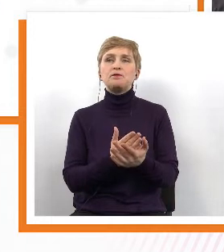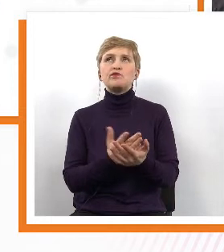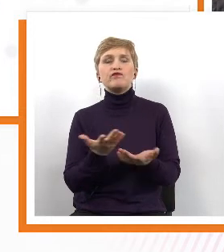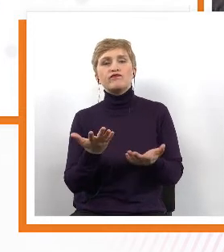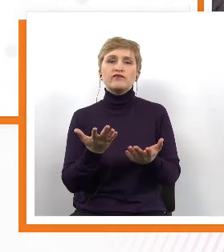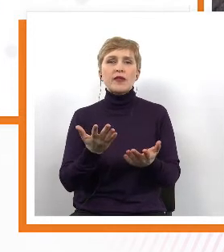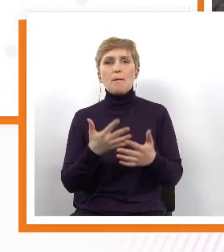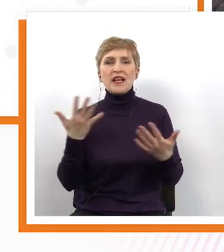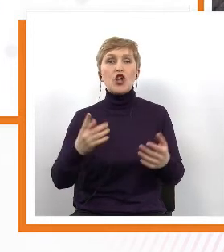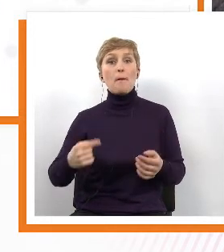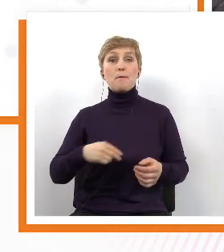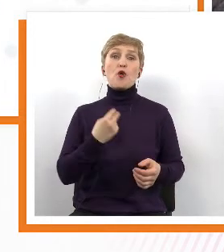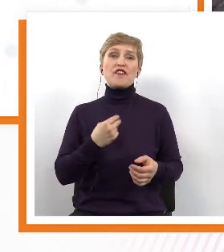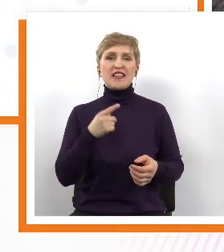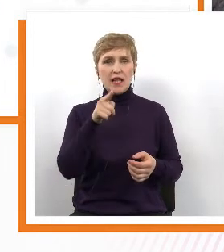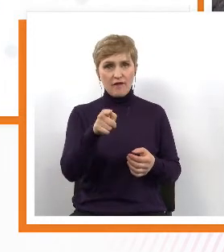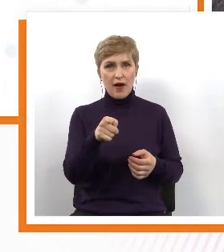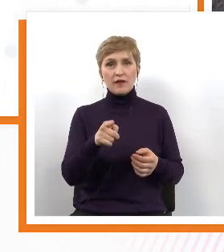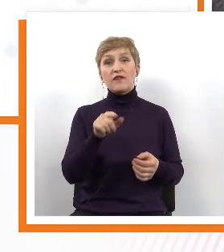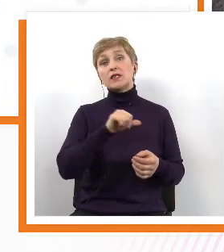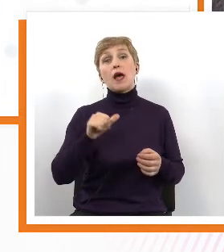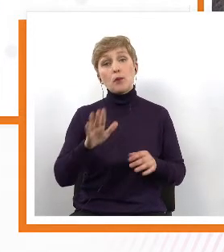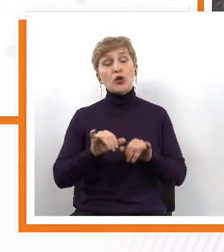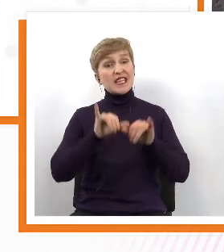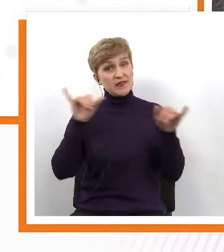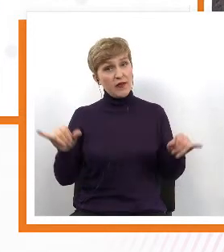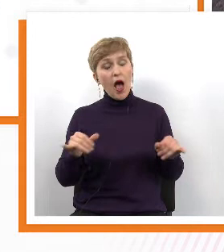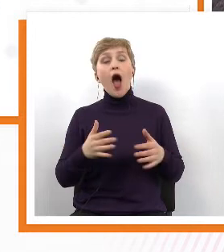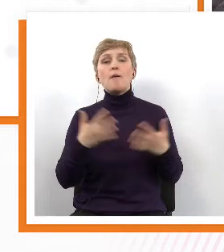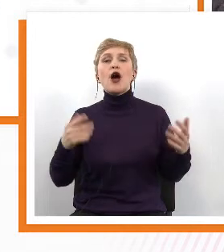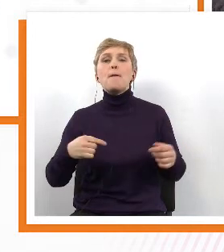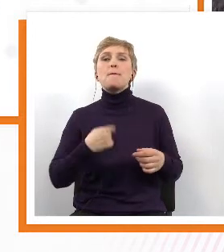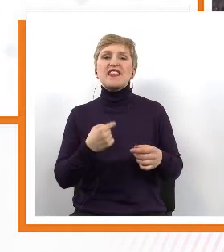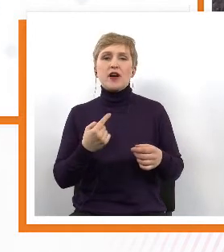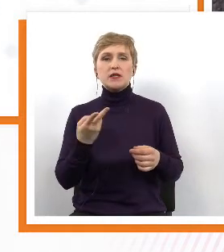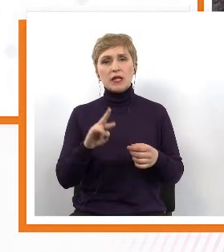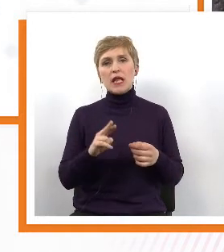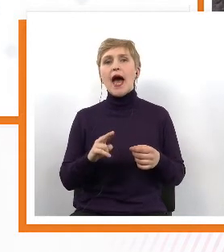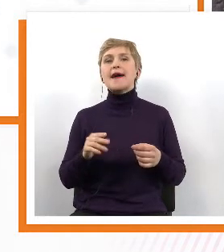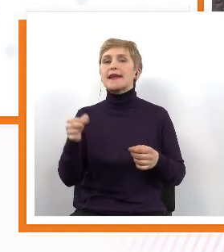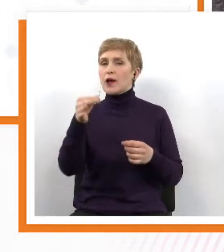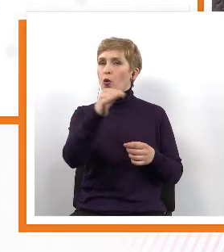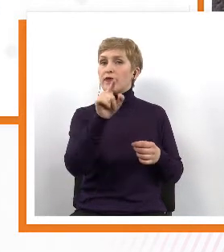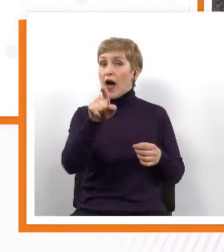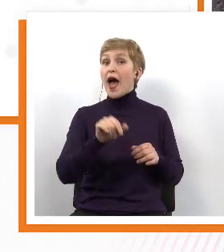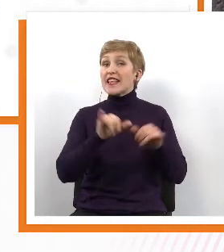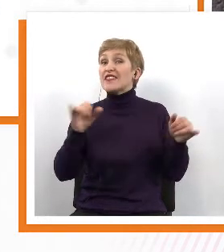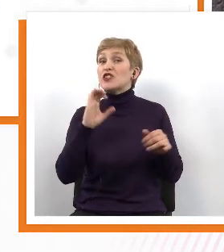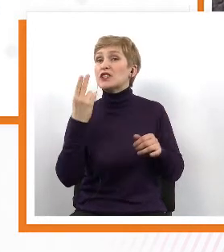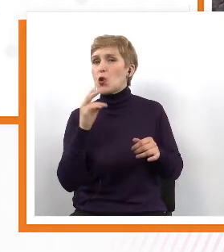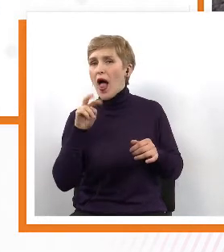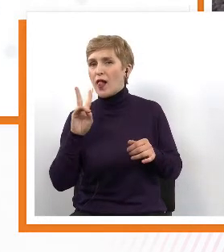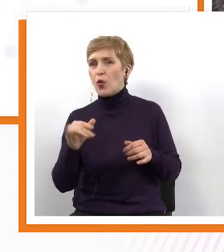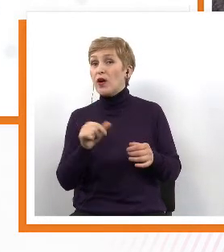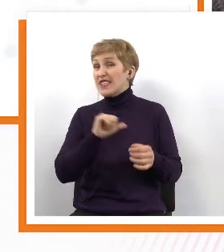деле, большая мотивация для вас? Ну, в том, что вы сами будете развиваться, а большая мотивация для региона в том, что они развивают социалку туда, не